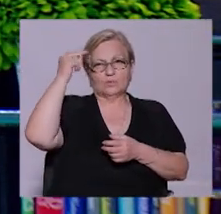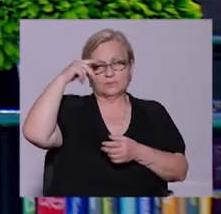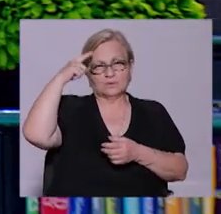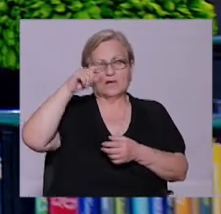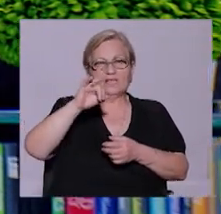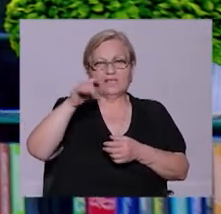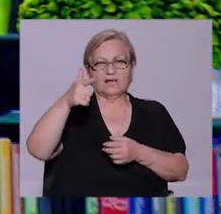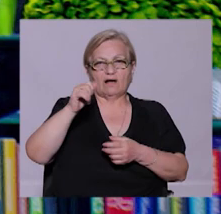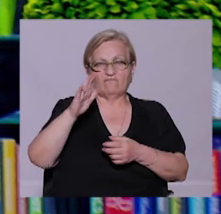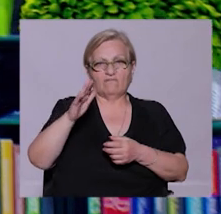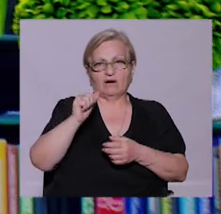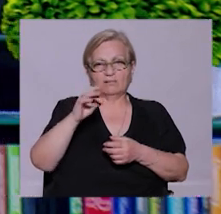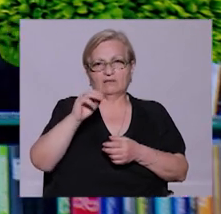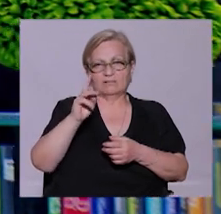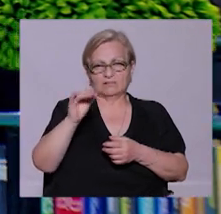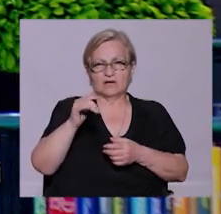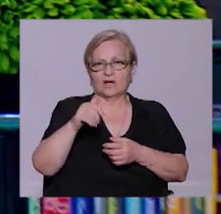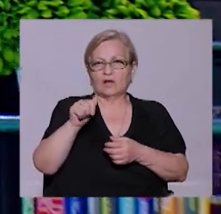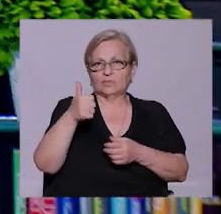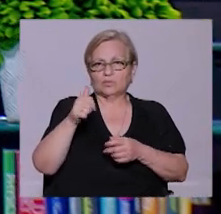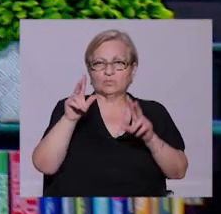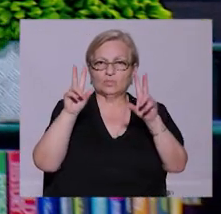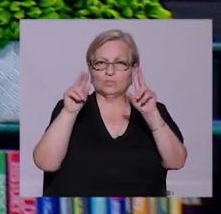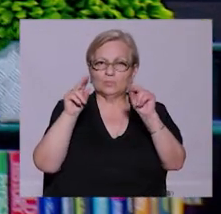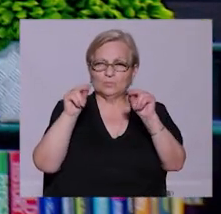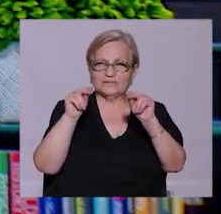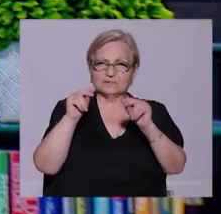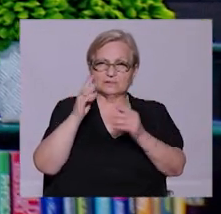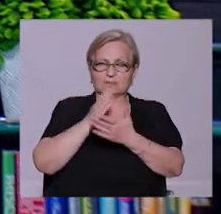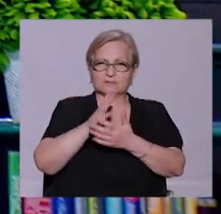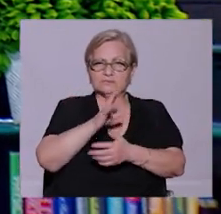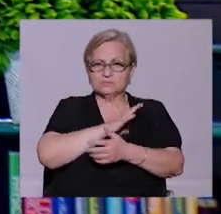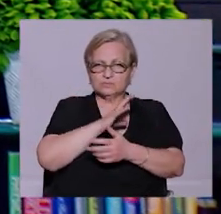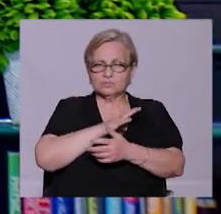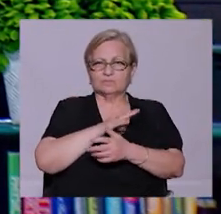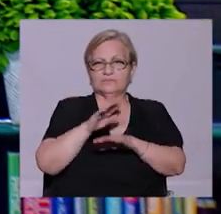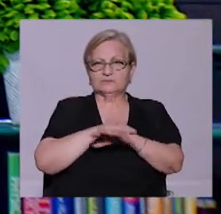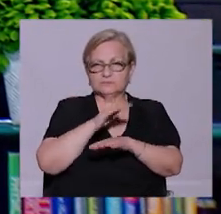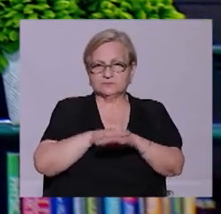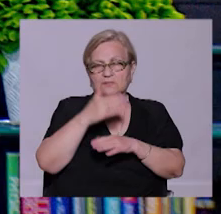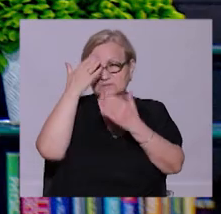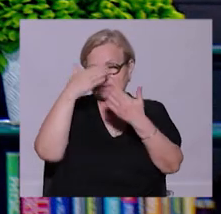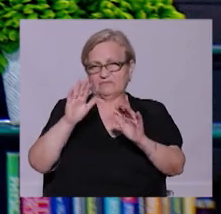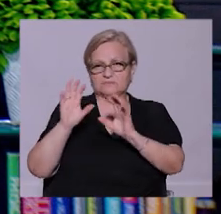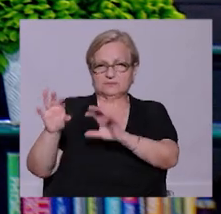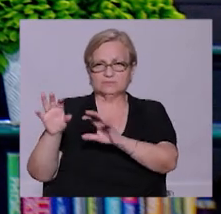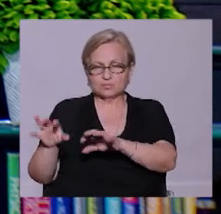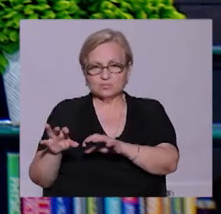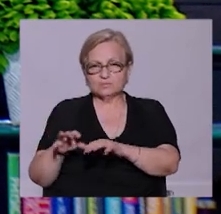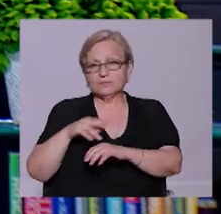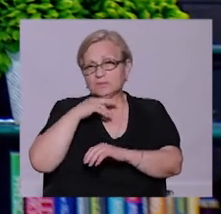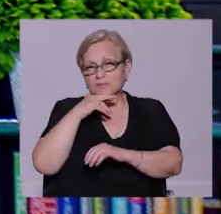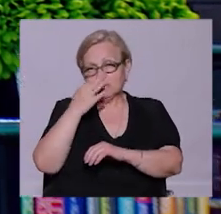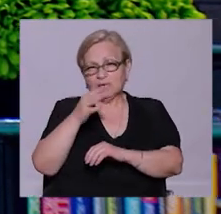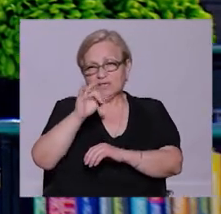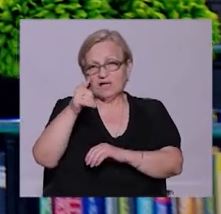რომელიც მკითხველს ასწავლის, თუ როგორი ბედნიერება, სიუხვე, სიკეთე და სხვისთვის ზრუნვა. გაითვალისწინეთ,